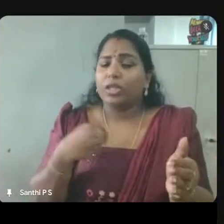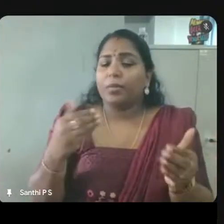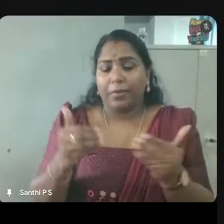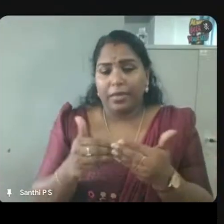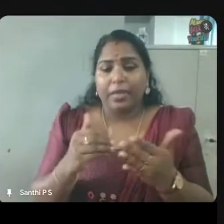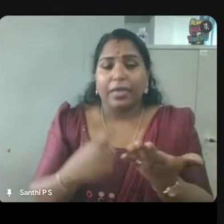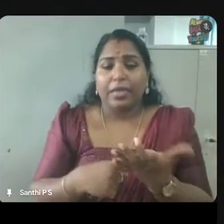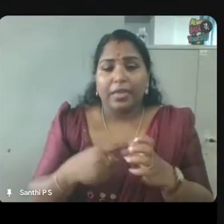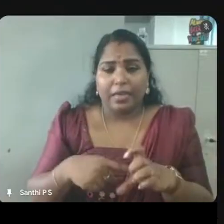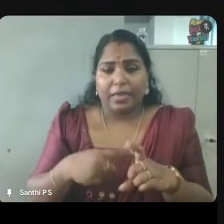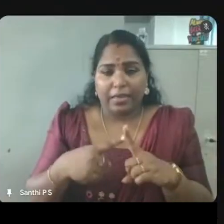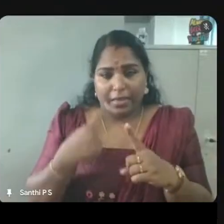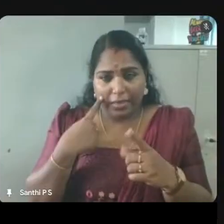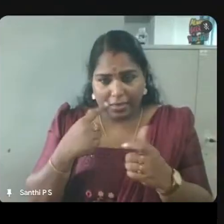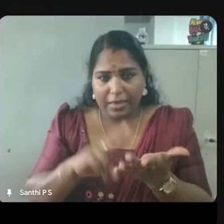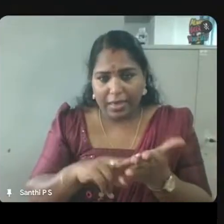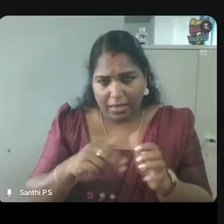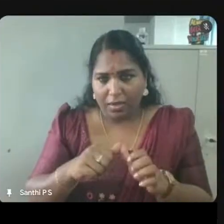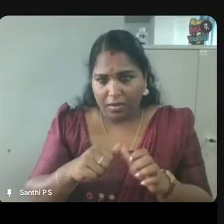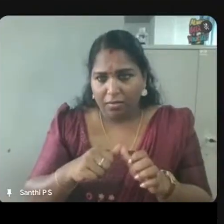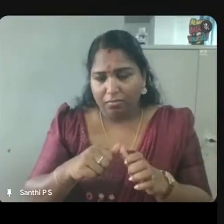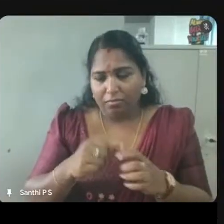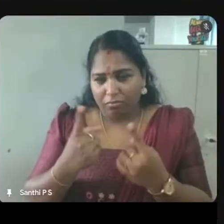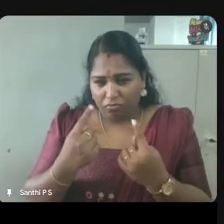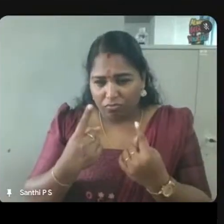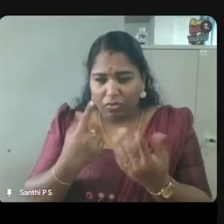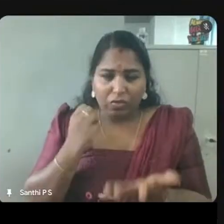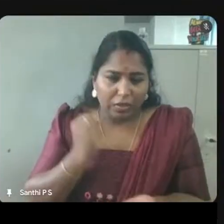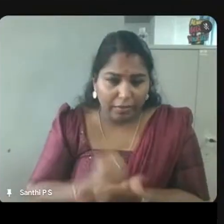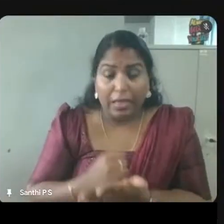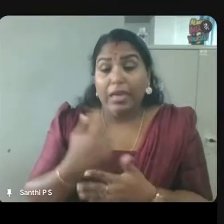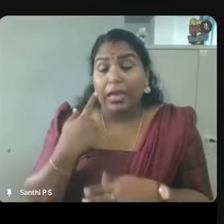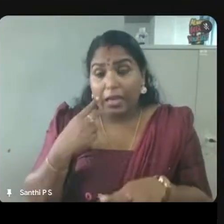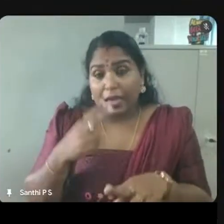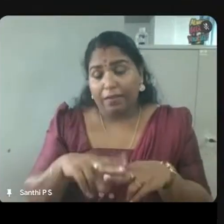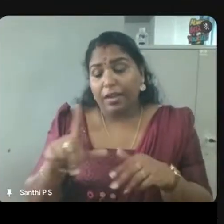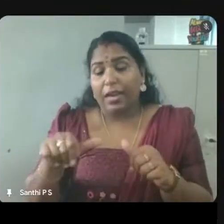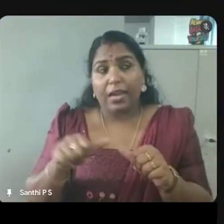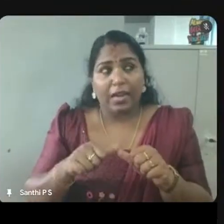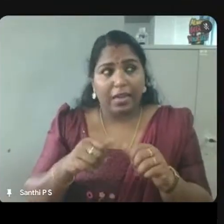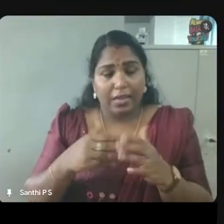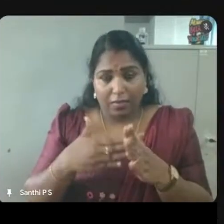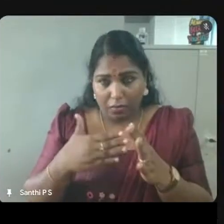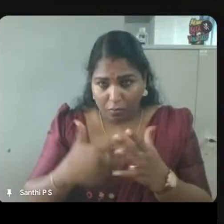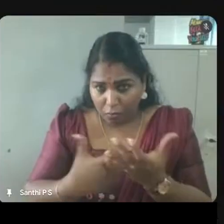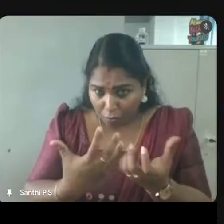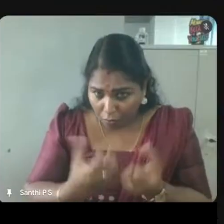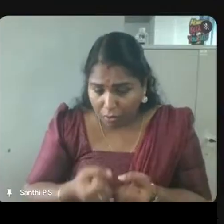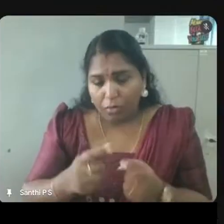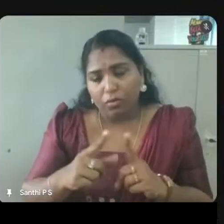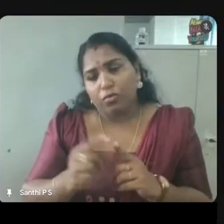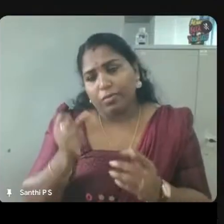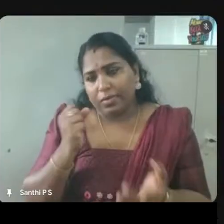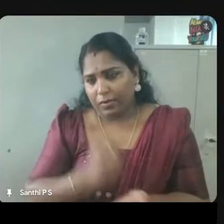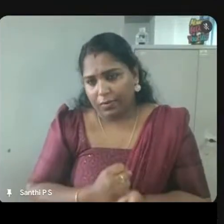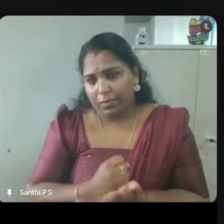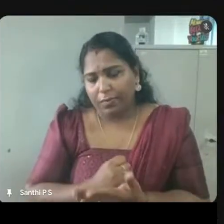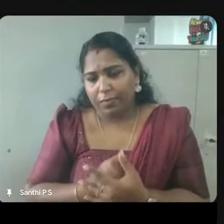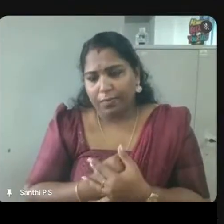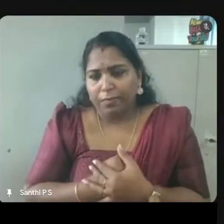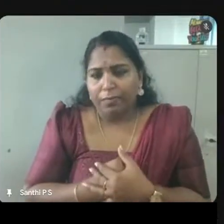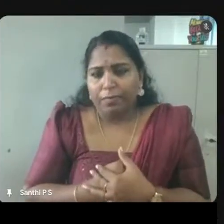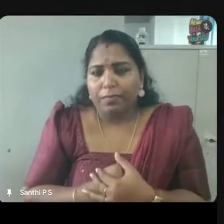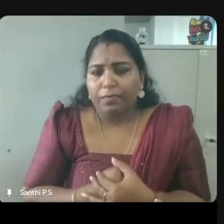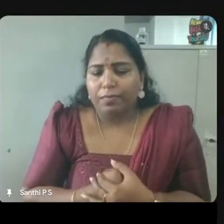ചെക്ക് ചെയ്തിട്ട് ആ ലേസർ ചെയ്യേണ്ട ആവശ്യകതയുണ്ടെങ്കിൽ എത്രയും പെട്ടെന്ന് ലേസർ ചെയ്യും. മേഡം, അത് പ്രിസൈസിൽ ഉണ്ടാവുമോ? തീർച്ചയായിട്ടും.